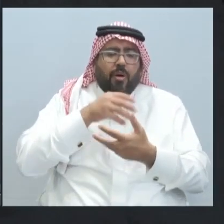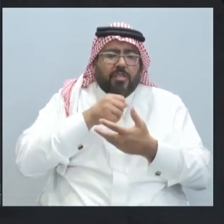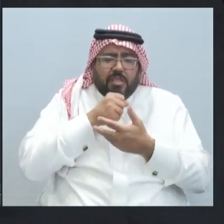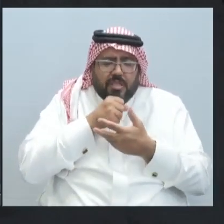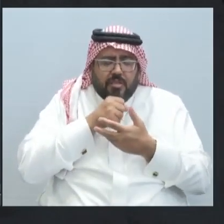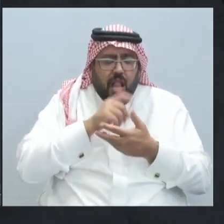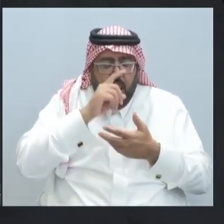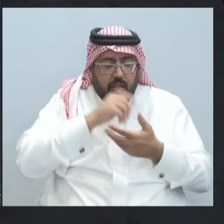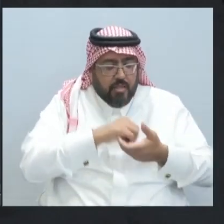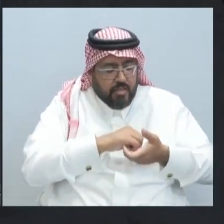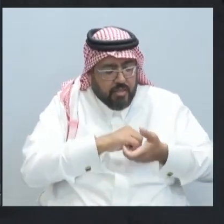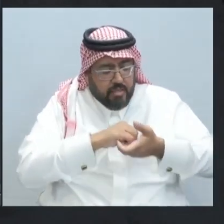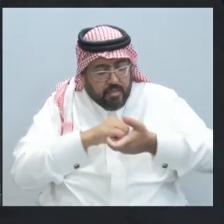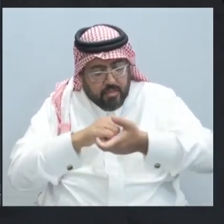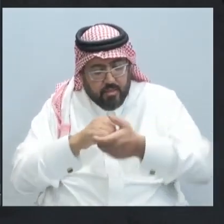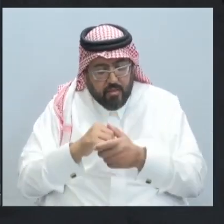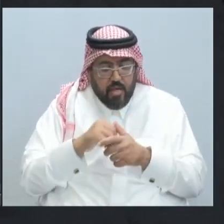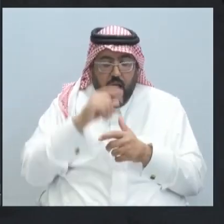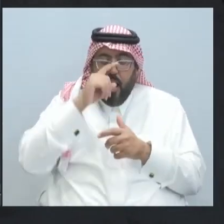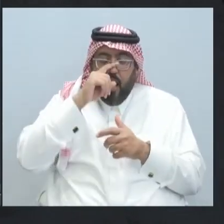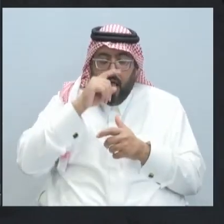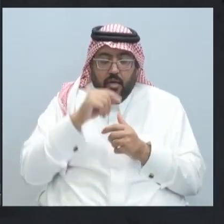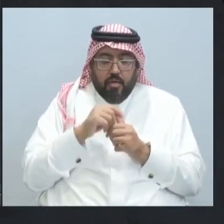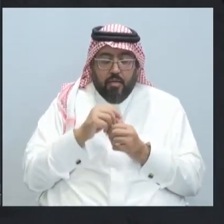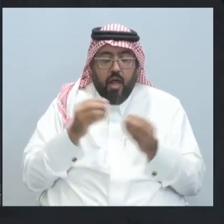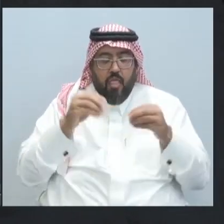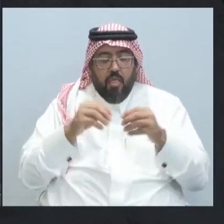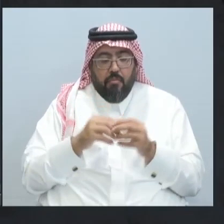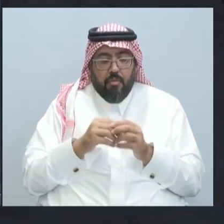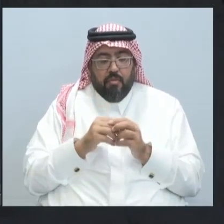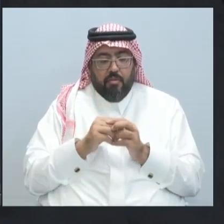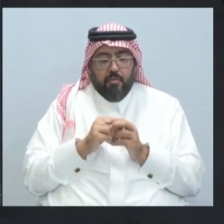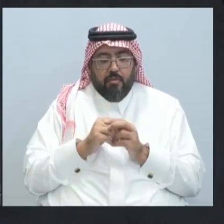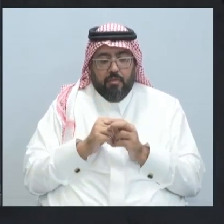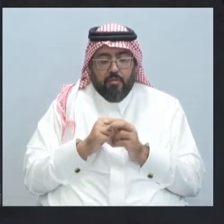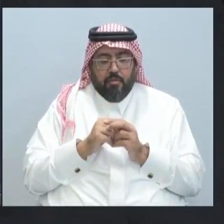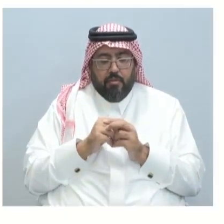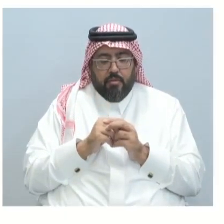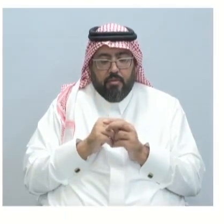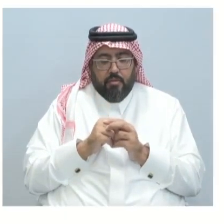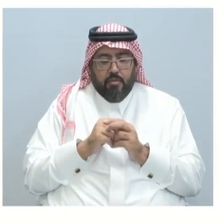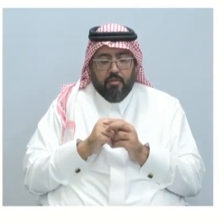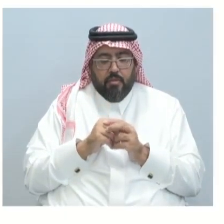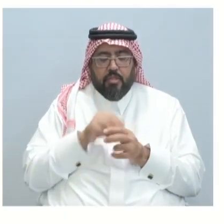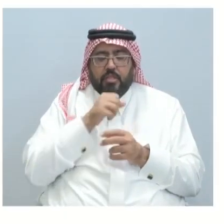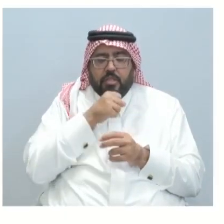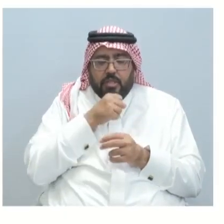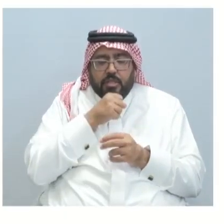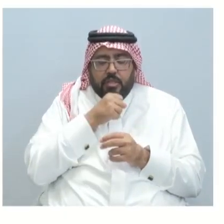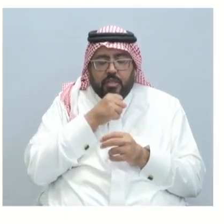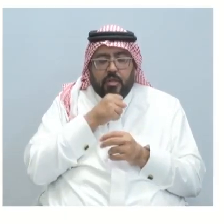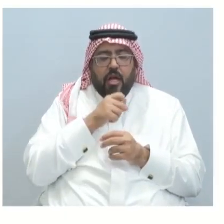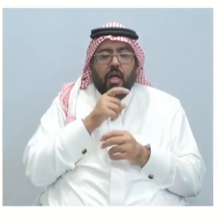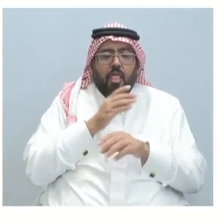فهما الان في هذا الوقت في حاجه اعظم للاحسان لهذا نقول اذا كبر الوالد